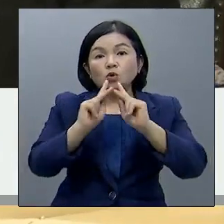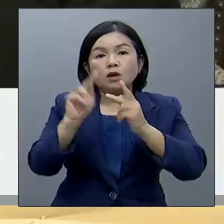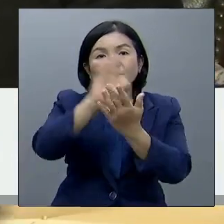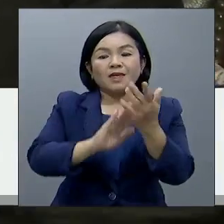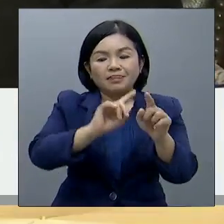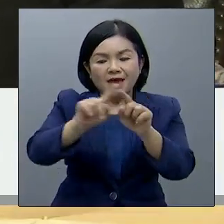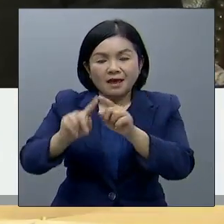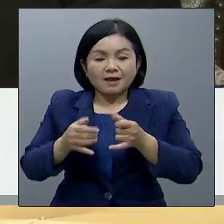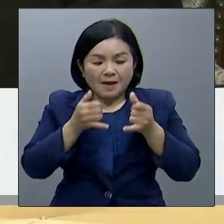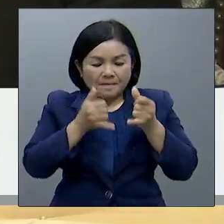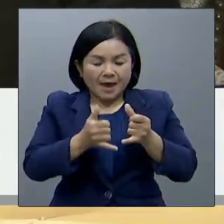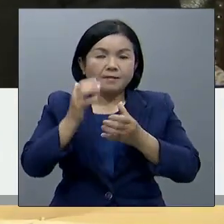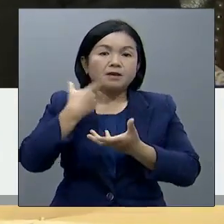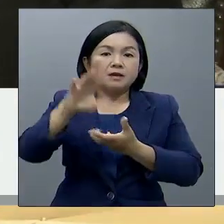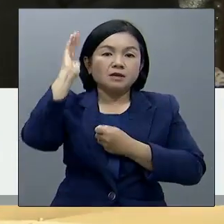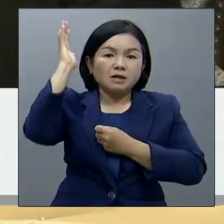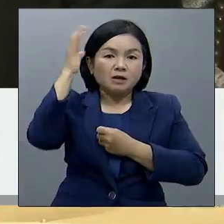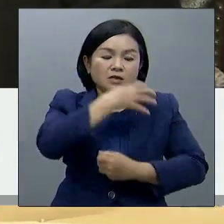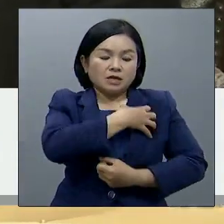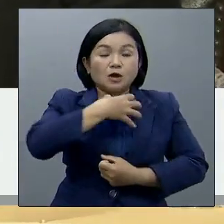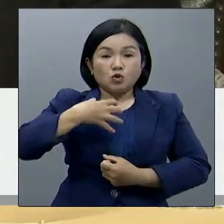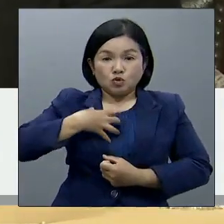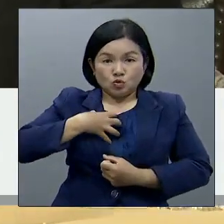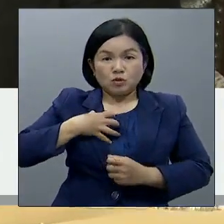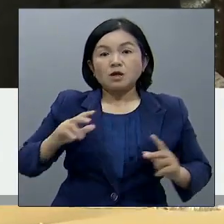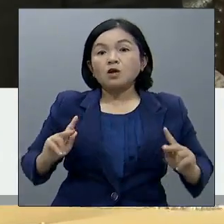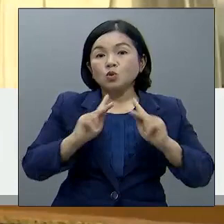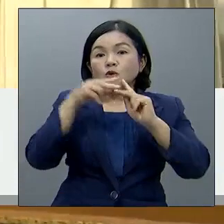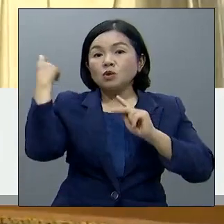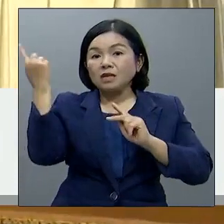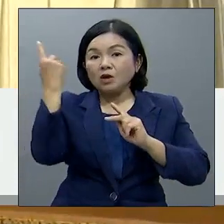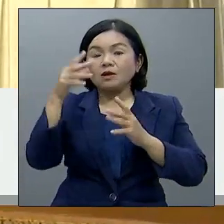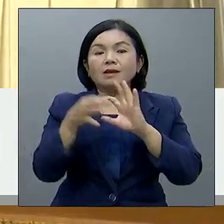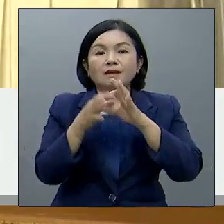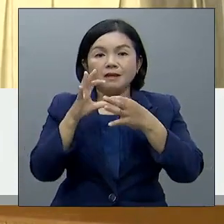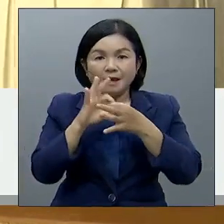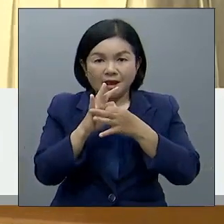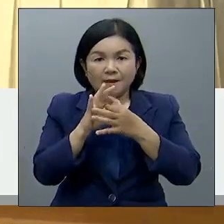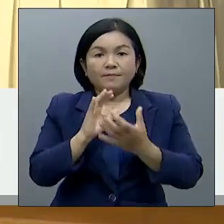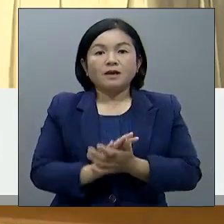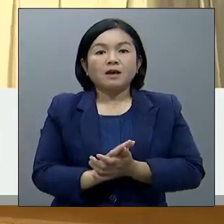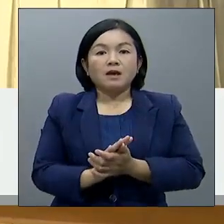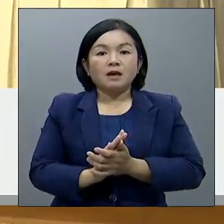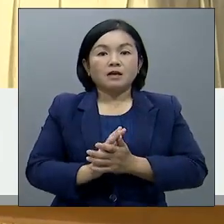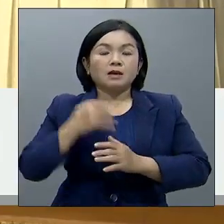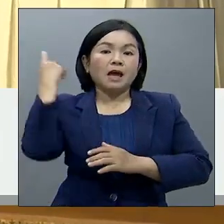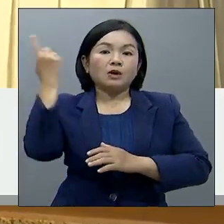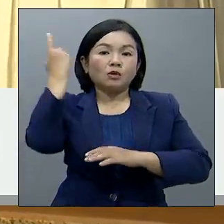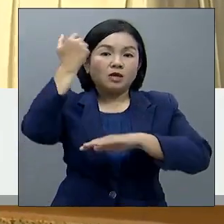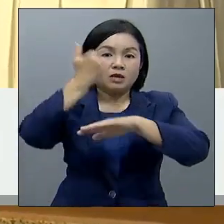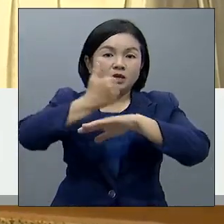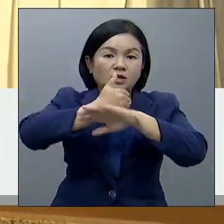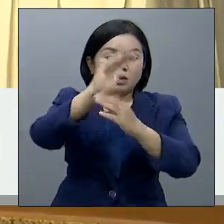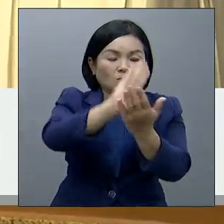สุดาวันหวังสุภกิจโกศลรัฐมนตรีว่าการกระทรวงการท่องเที่ยวและกีฬาทัปนีเกียรติไพบูลย์ผู้ว่าการท่องเที่ยวแห่งประเทศไทยแล้